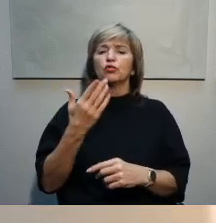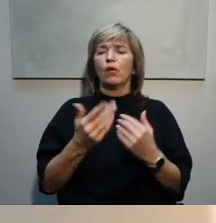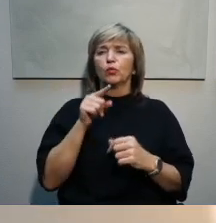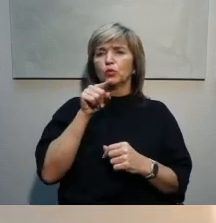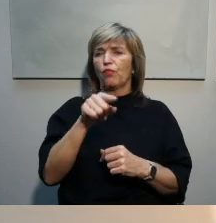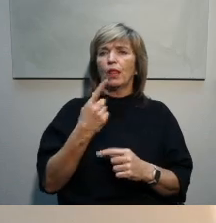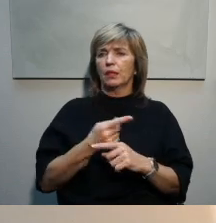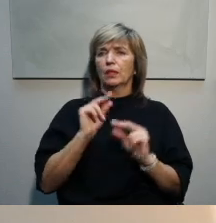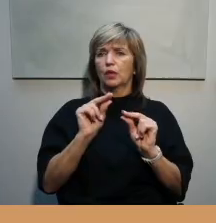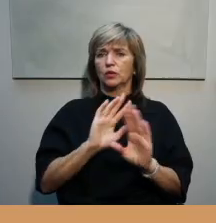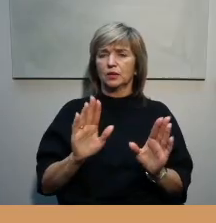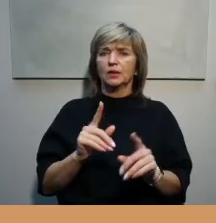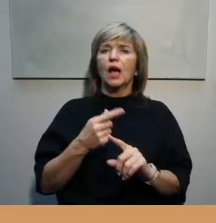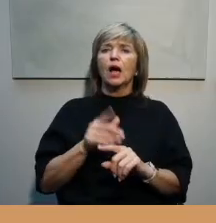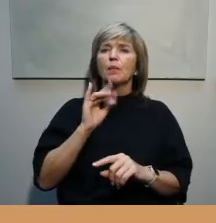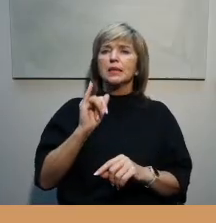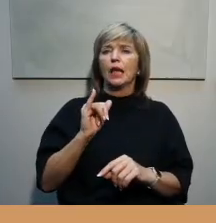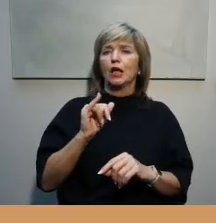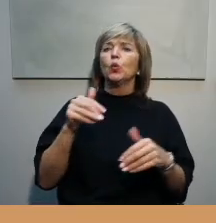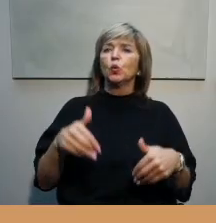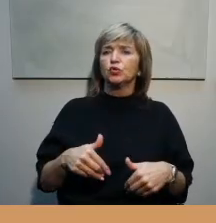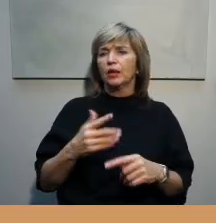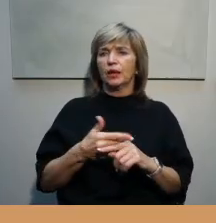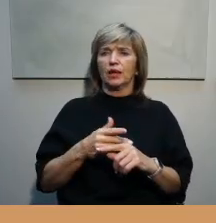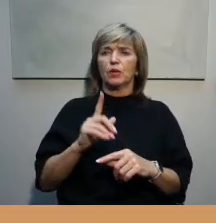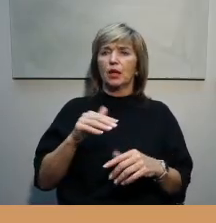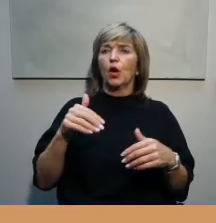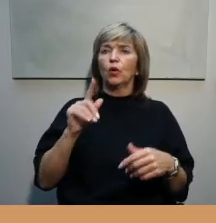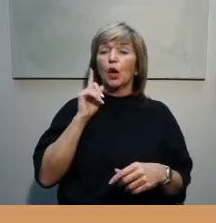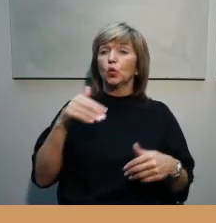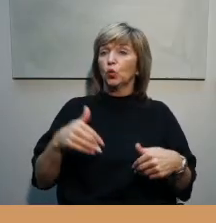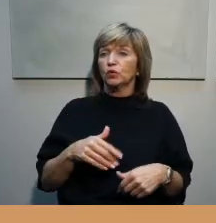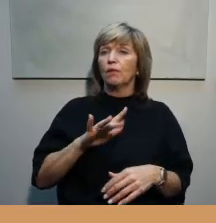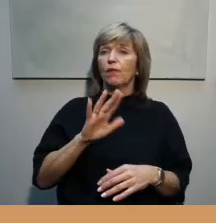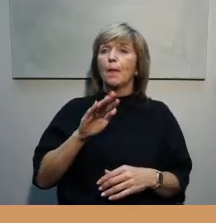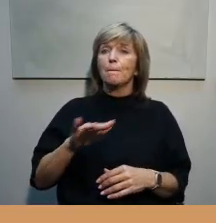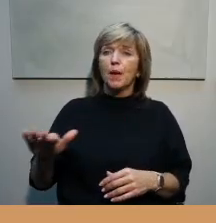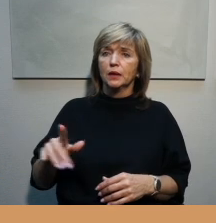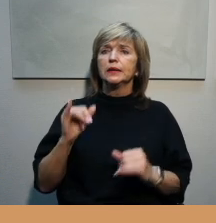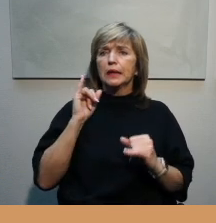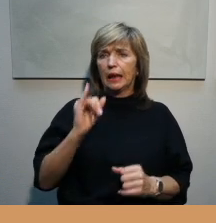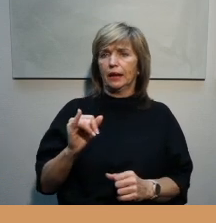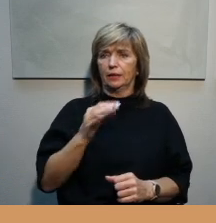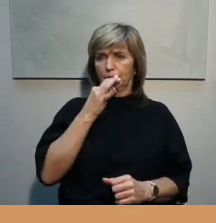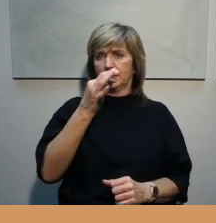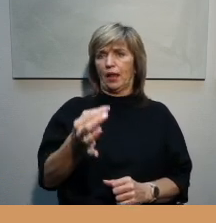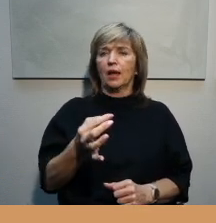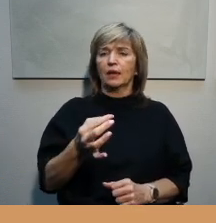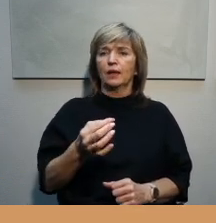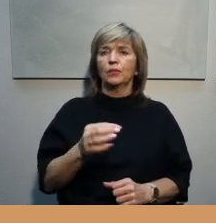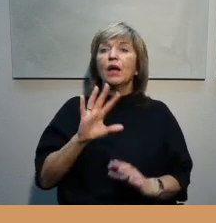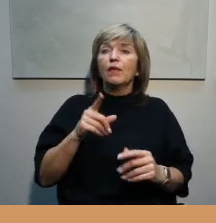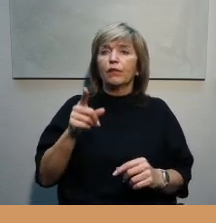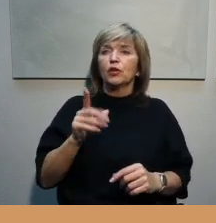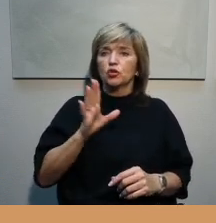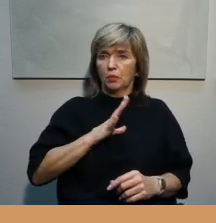neuzticas. Arī par sliktu uzvedību, kā es minēju, ja uzvedas jaunietis vai bērns tiešām slikti gribas teikt, tad vai viņš